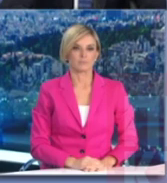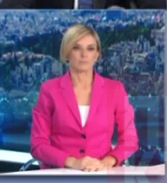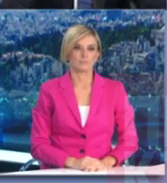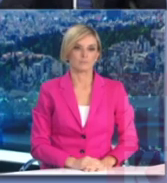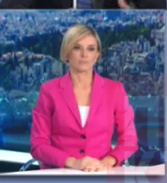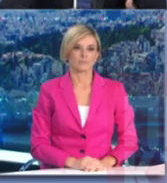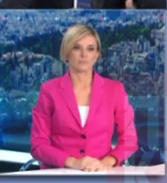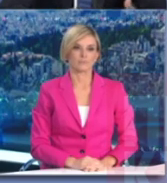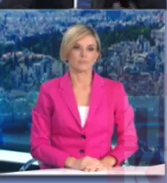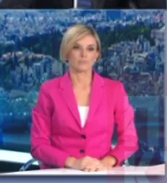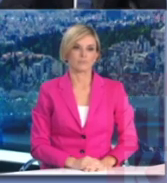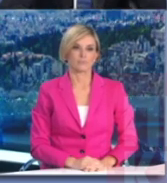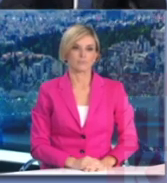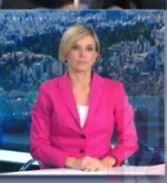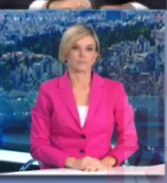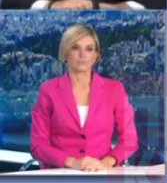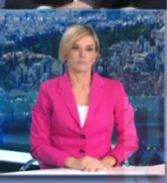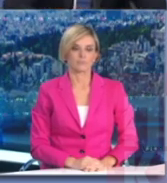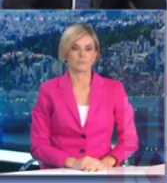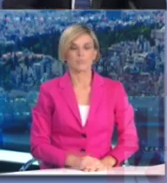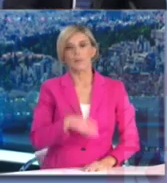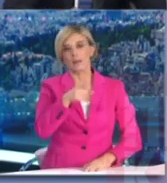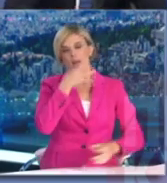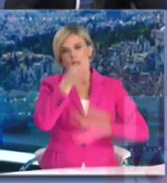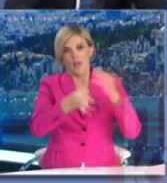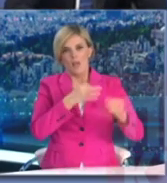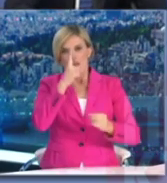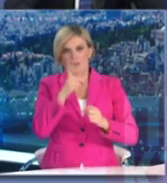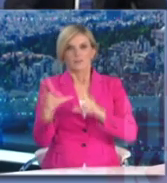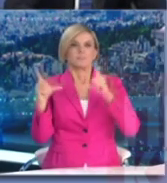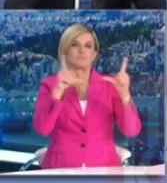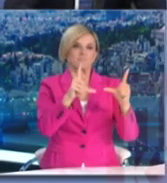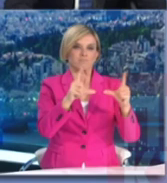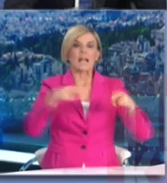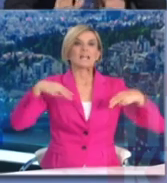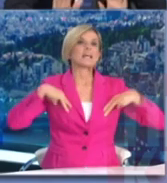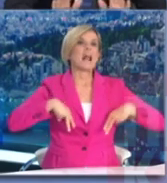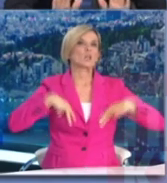Ωραία, μετά τον πολίτη θα πρέπει να υπάρχει το κράτος. Δεν το βλέπω, δεν πειράζει. Το κράτος λοιπόν οφείλει